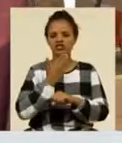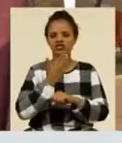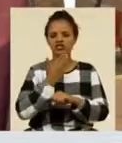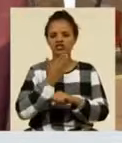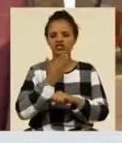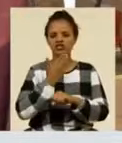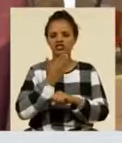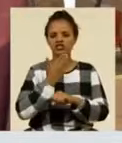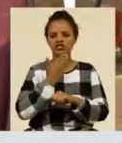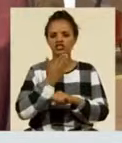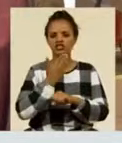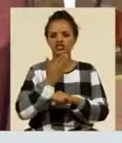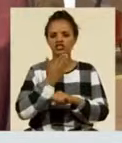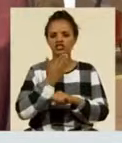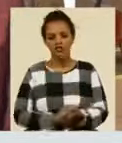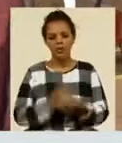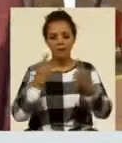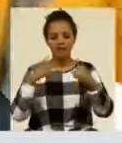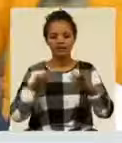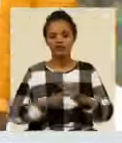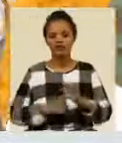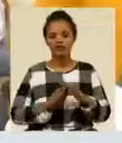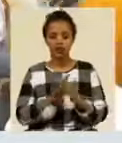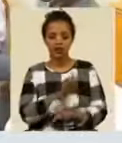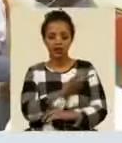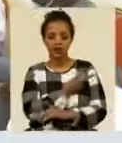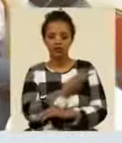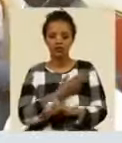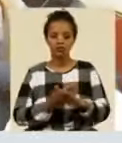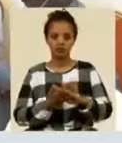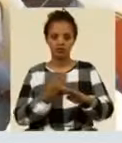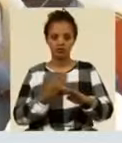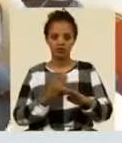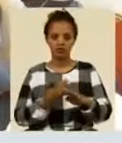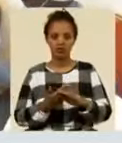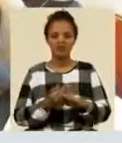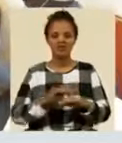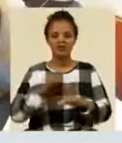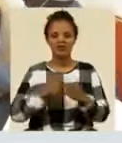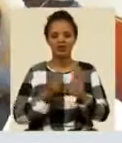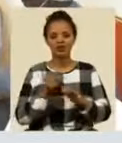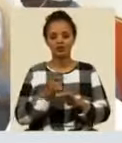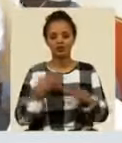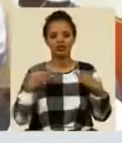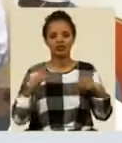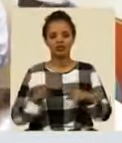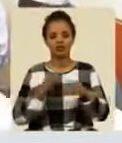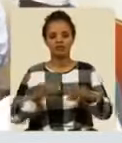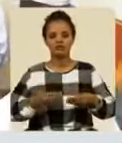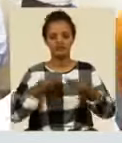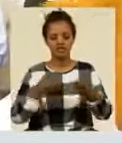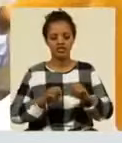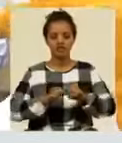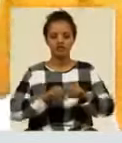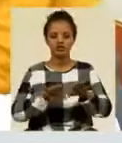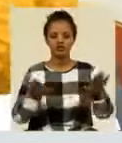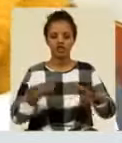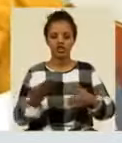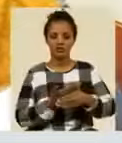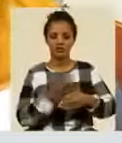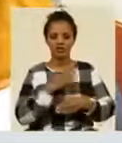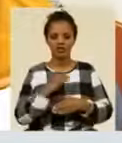ነው እንግዲህ በይፋ የምናስጀምረው። ክትባቱ ቅድሚያ ይበልጥ ተጋላጭ ለሆኑ የጤና ባለሙያዎች መሰጠቱ ስርጭቱን